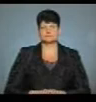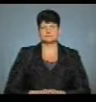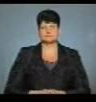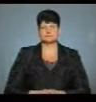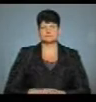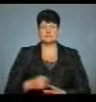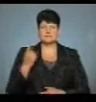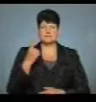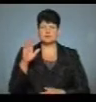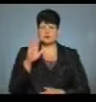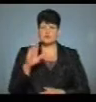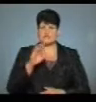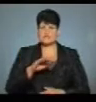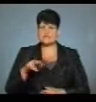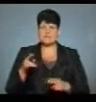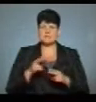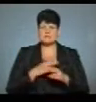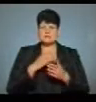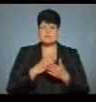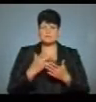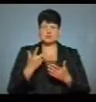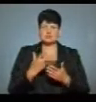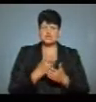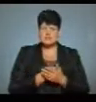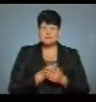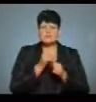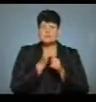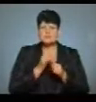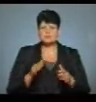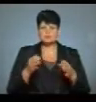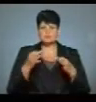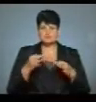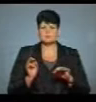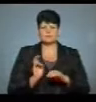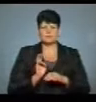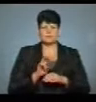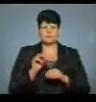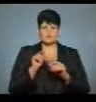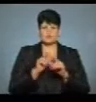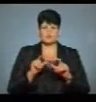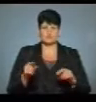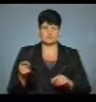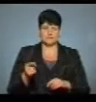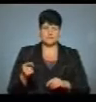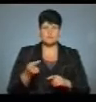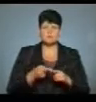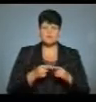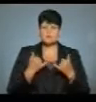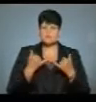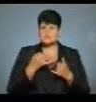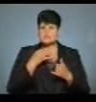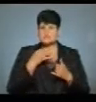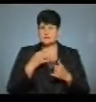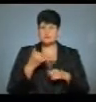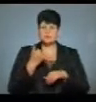З 1 вересня дітей без наявності щеплень не зможуть допустити до навчальних закладів Тернополя. Про це нам сьогодні повідомила педіатр